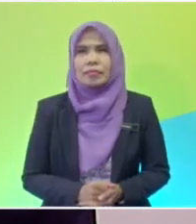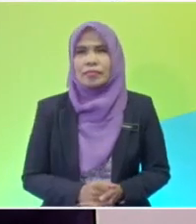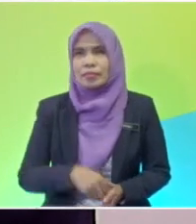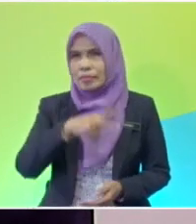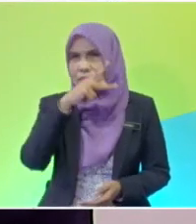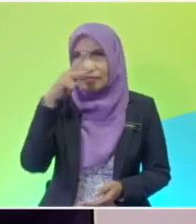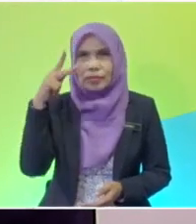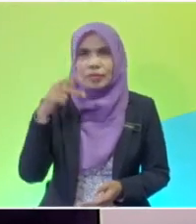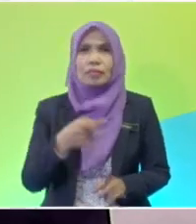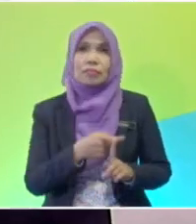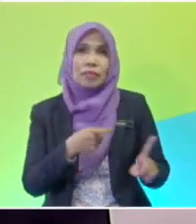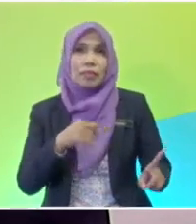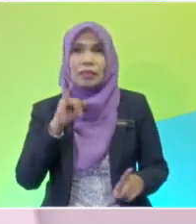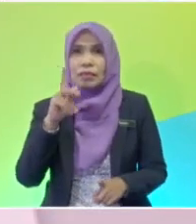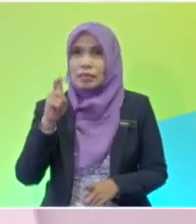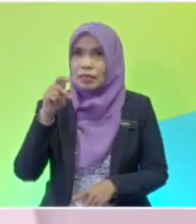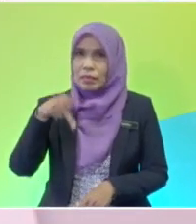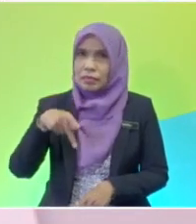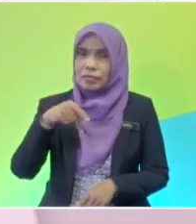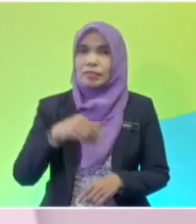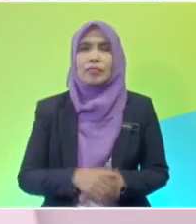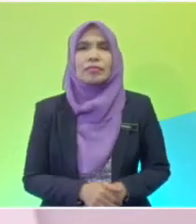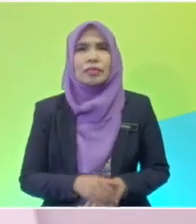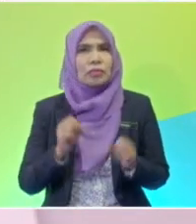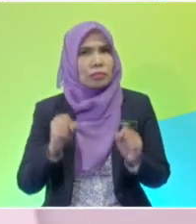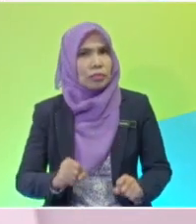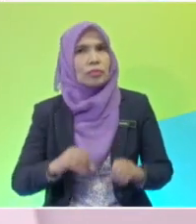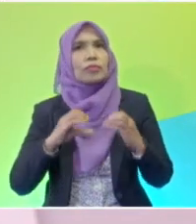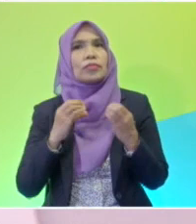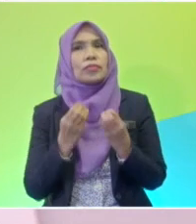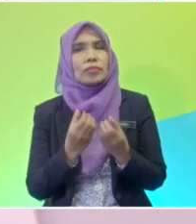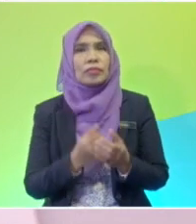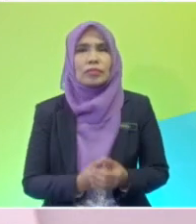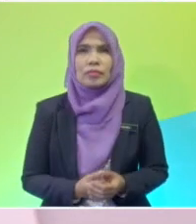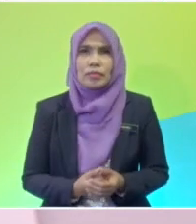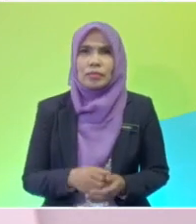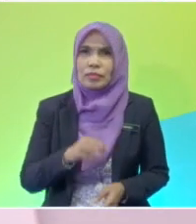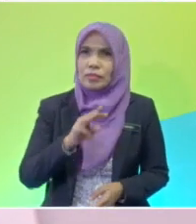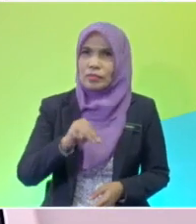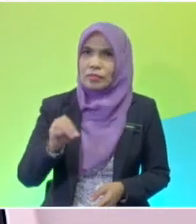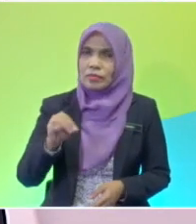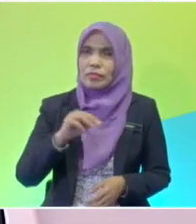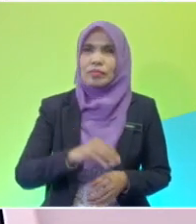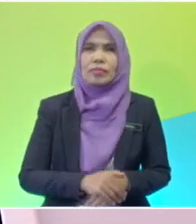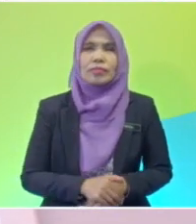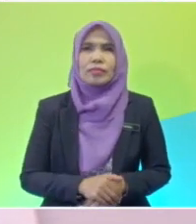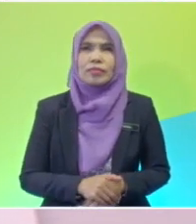peneliti ini kita memang boleh kategorikan saja mengikut mereka punya